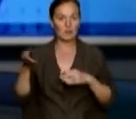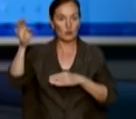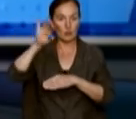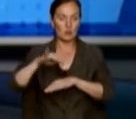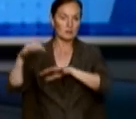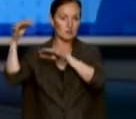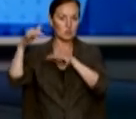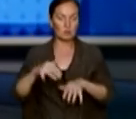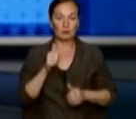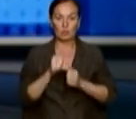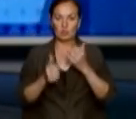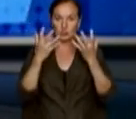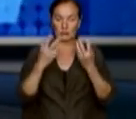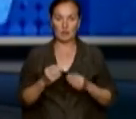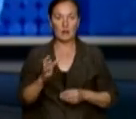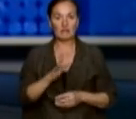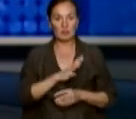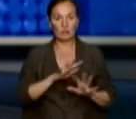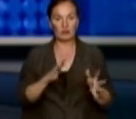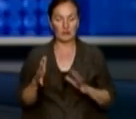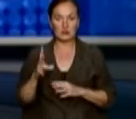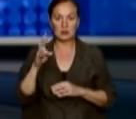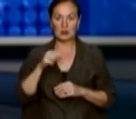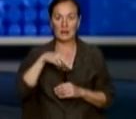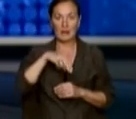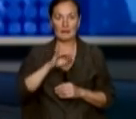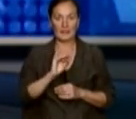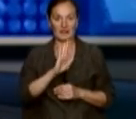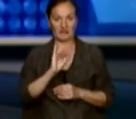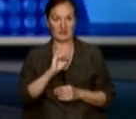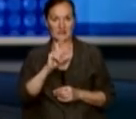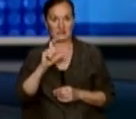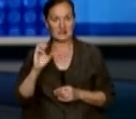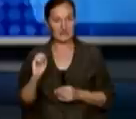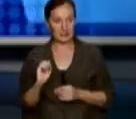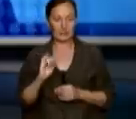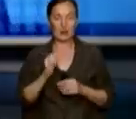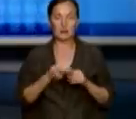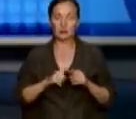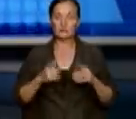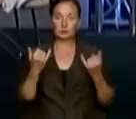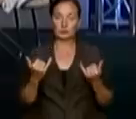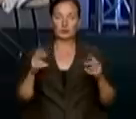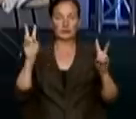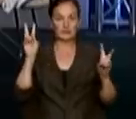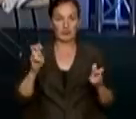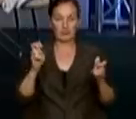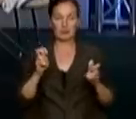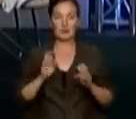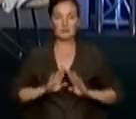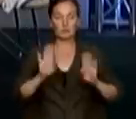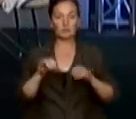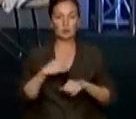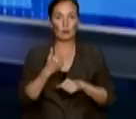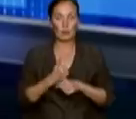відбуваються на Пивисі, можуть призвести до трагедії. Це сьогодні тема нашої програми. У студії голова Градецької селищної ради